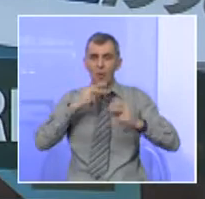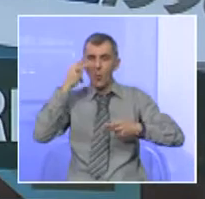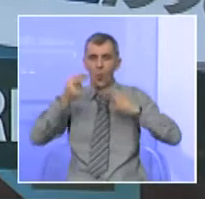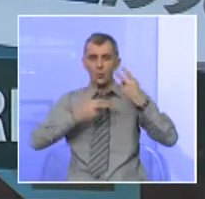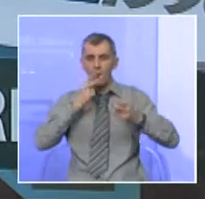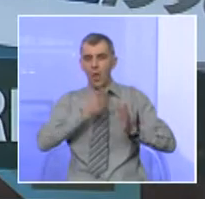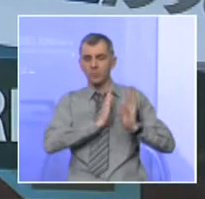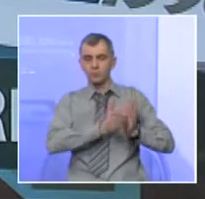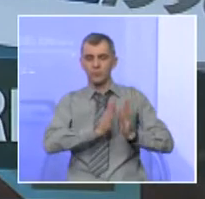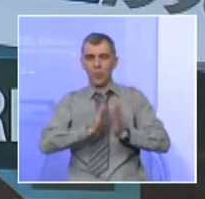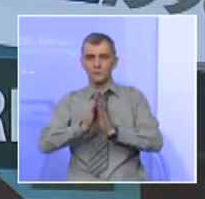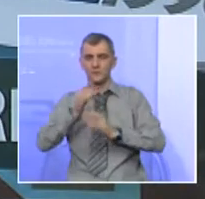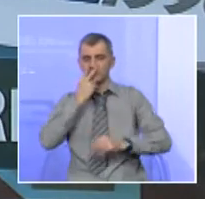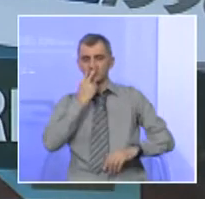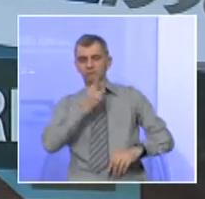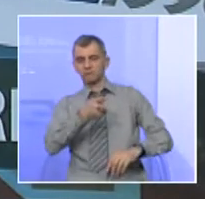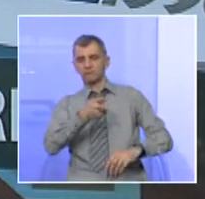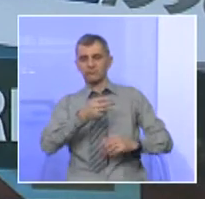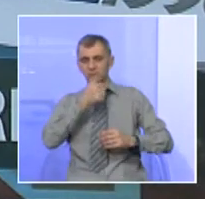ovom trenutku.